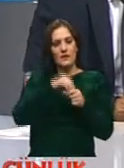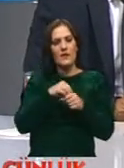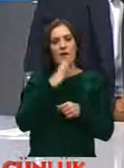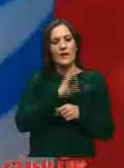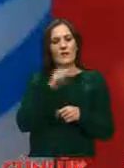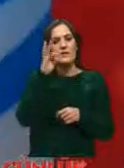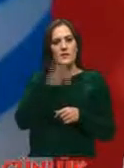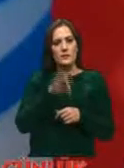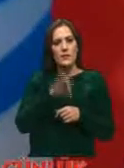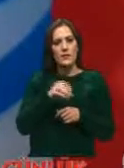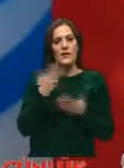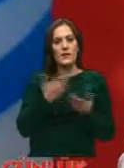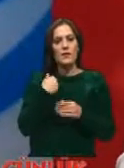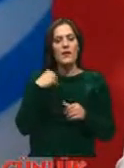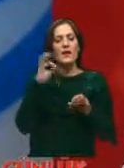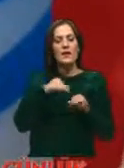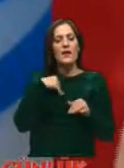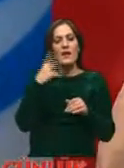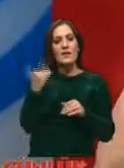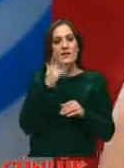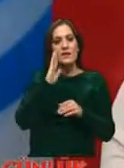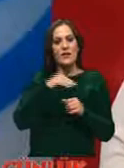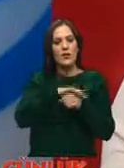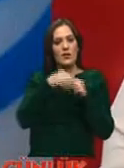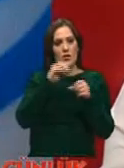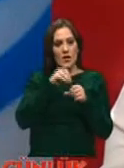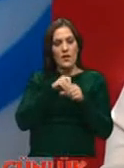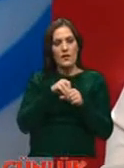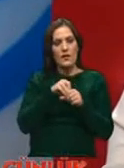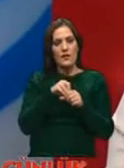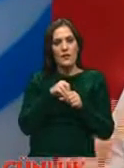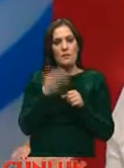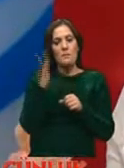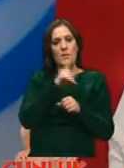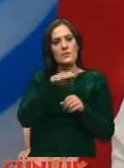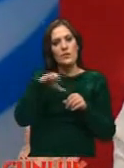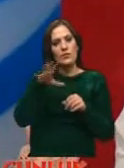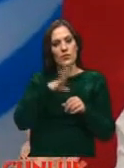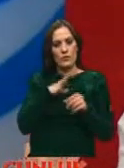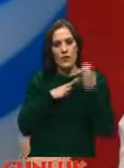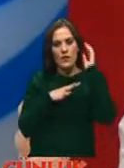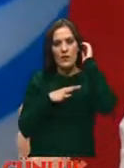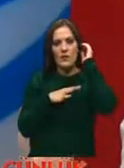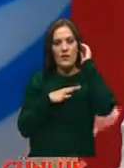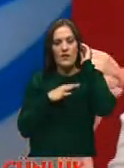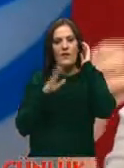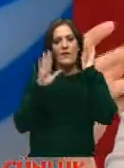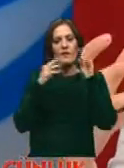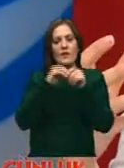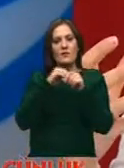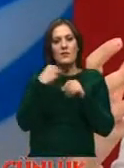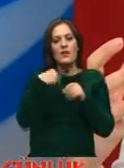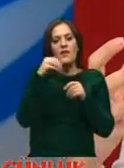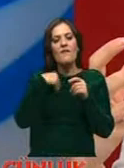Harika. Şimdi tabii yine aynı şekilde hızla giden dünyanın başka bir yönü. Fast food, bu